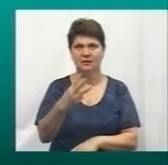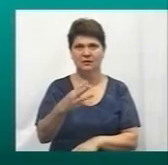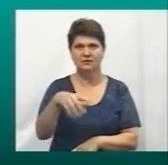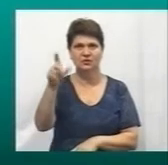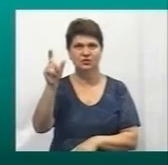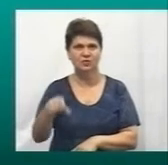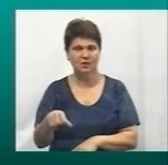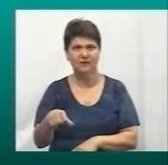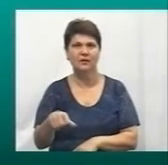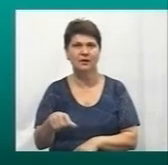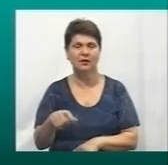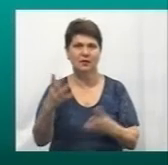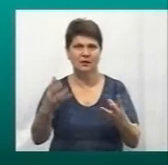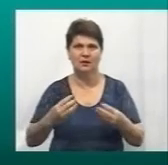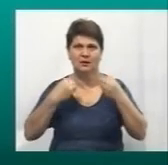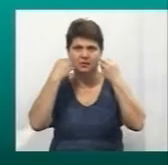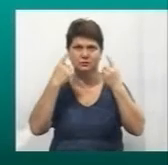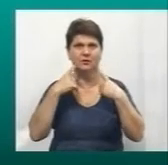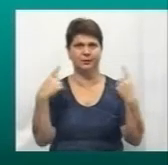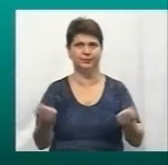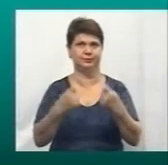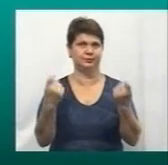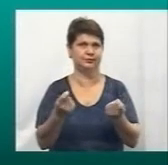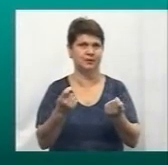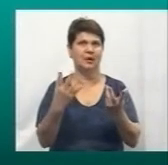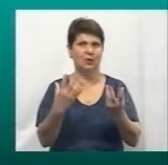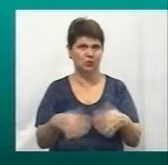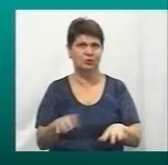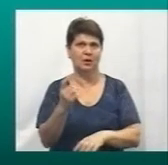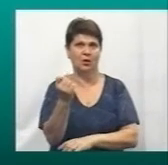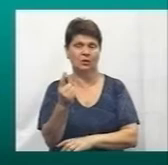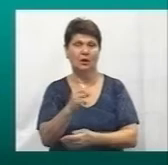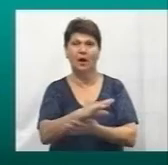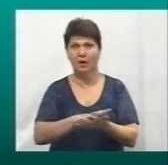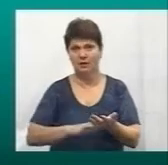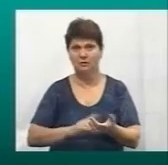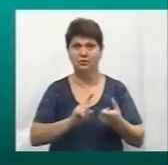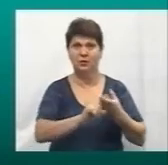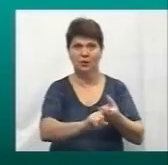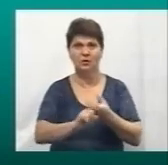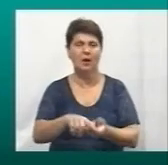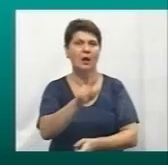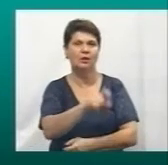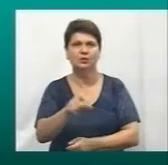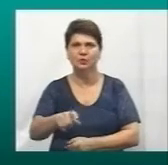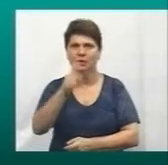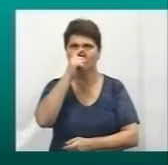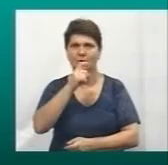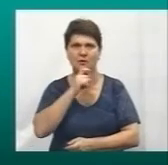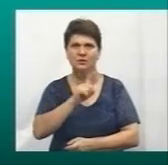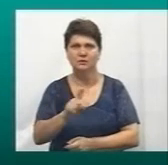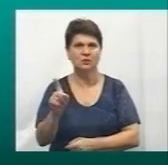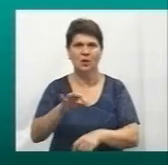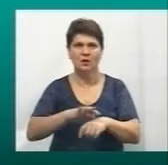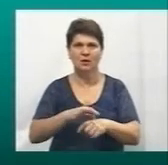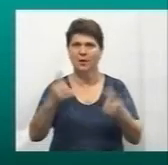В результаті вже є 11 і не знаю ще скільки буде. І сьогодні ми відпрацьовуємо подальший контакт. Люди не розуміють одно, що захворюваність не